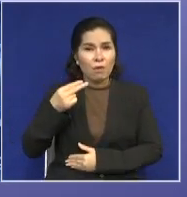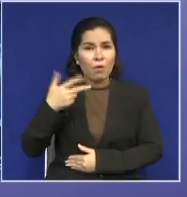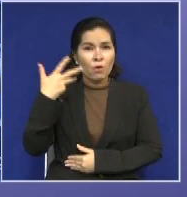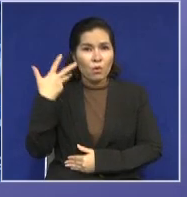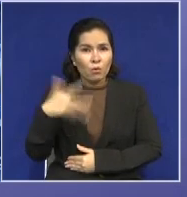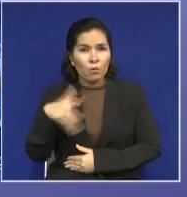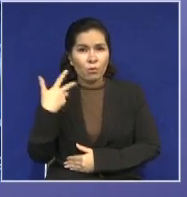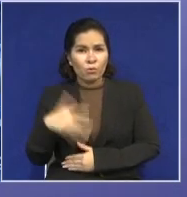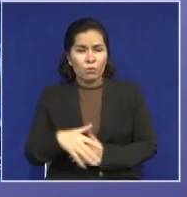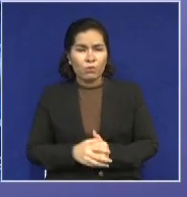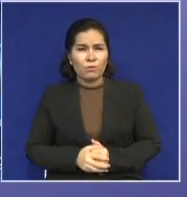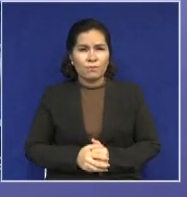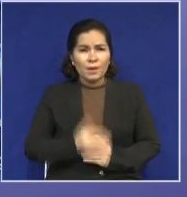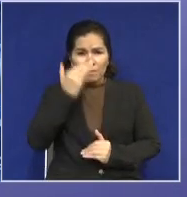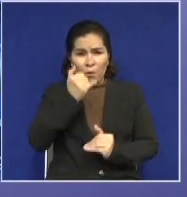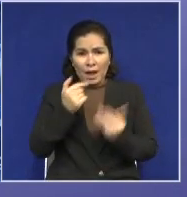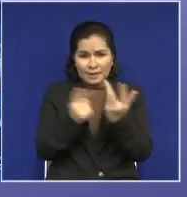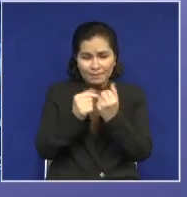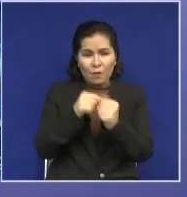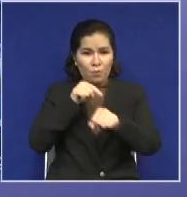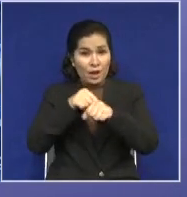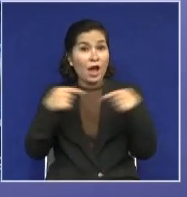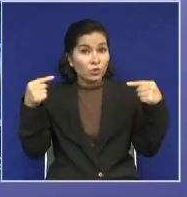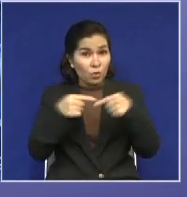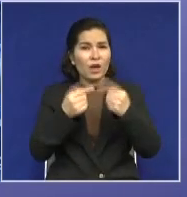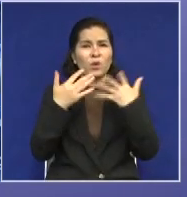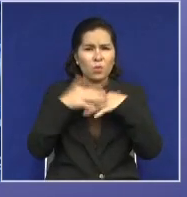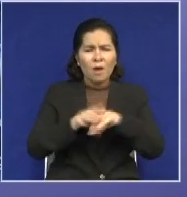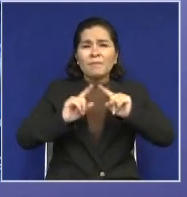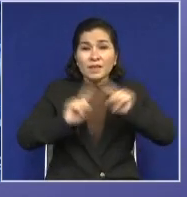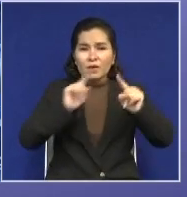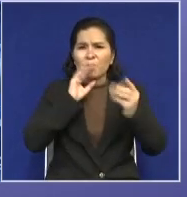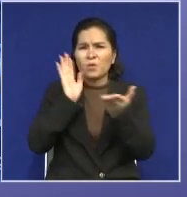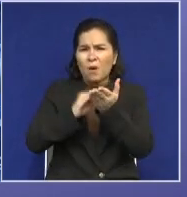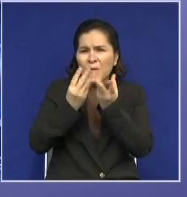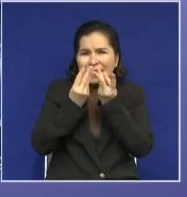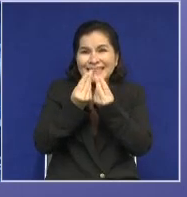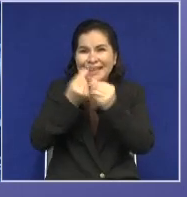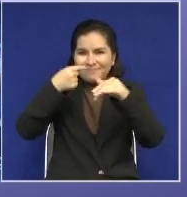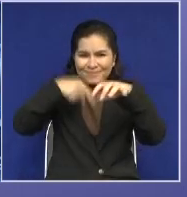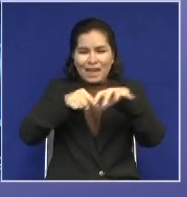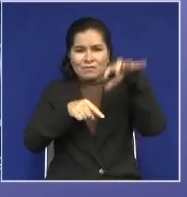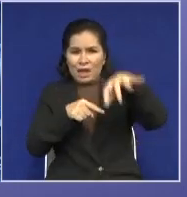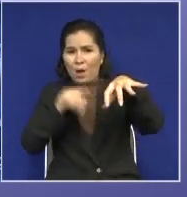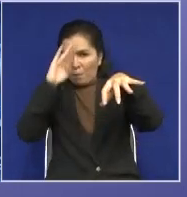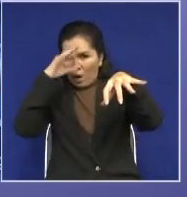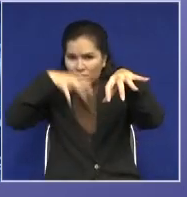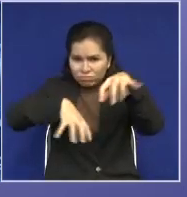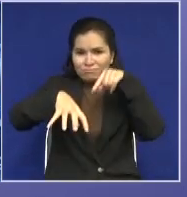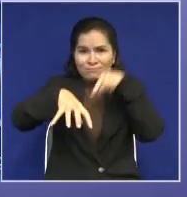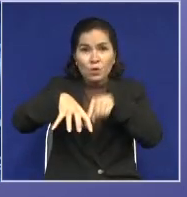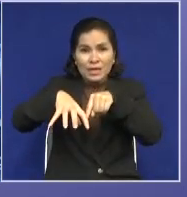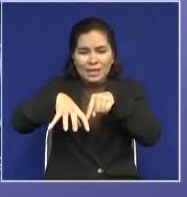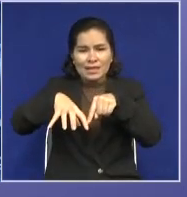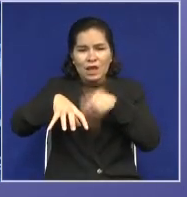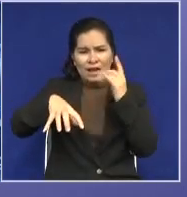น 80,000 คนที่ไปใช้บริการในช่วงเวลานั้นแต่ถ้าสมมติเรามีการสแกน QR code ในการเข้าไปในสถานที่ย่อยต่างๆ